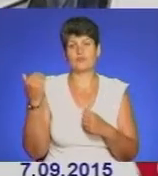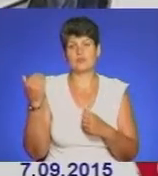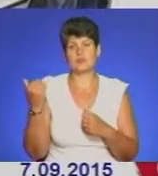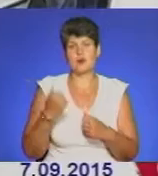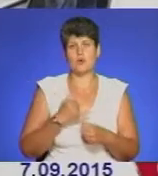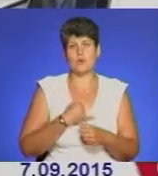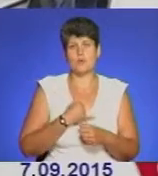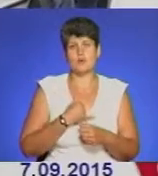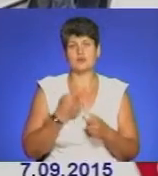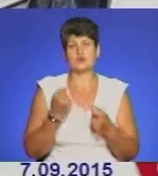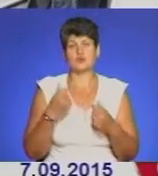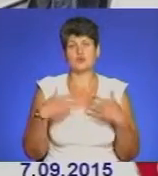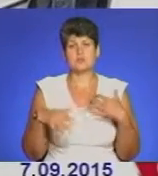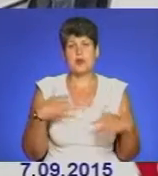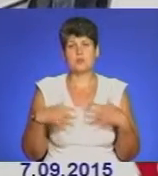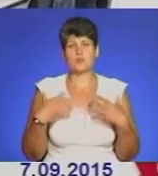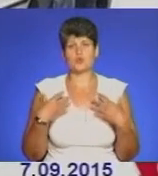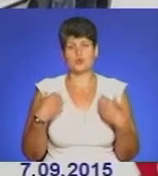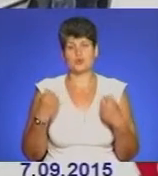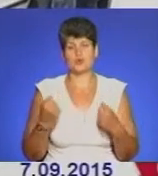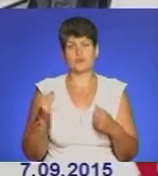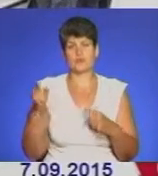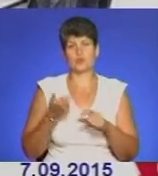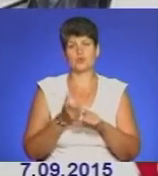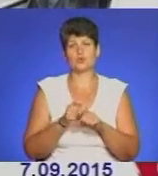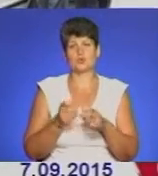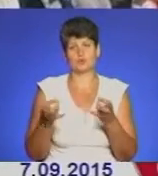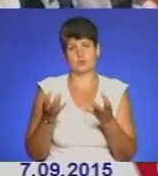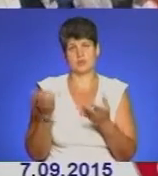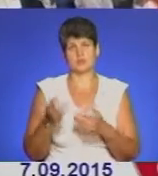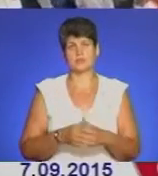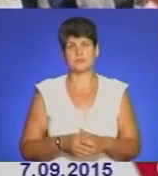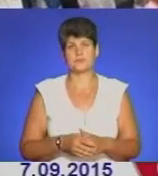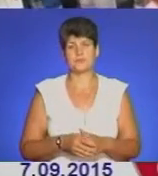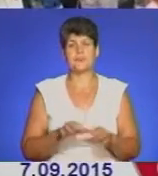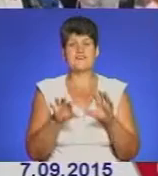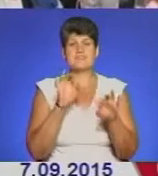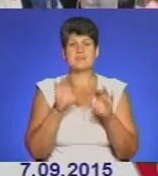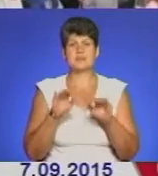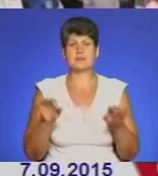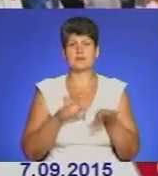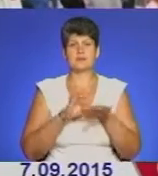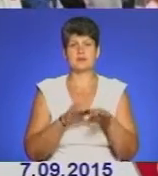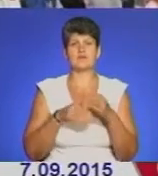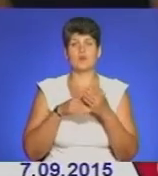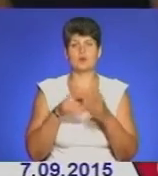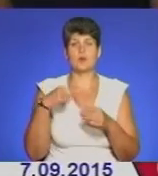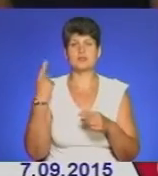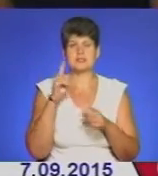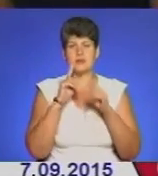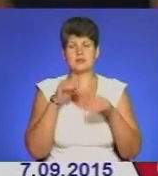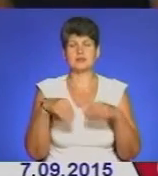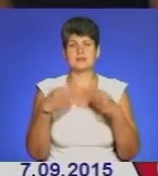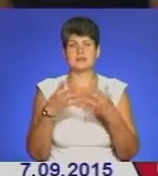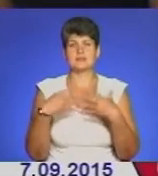мене такого трошки слабкого здоров'я, їй то дуже потрібно. Відбір дітей здійснювали волонтери. Обласна рада виділила